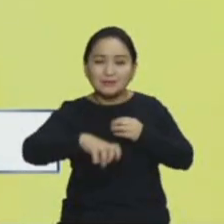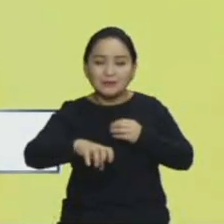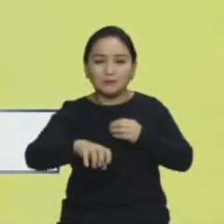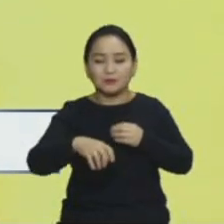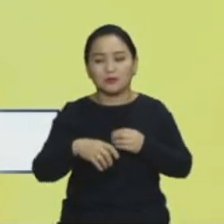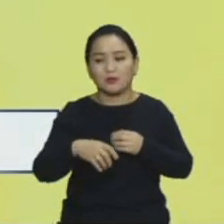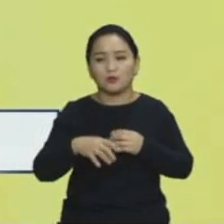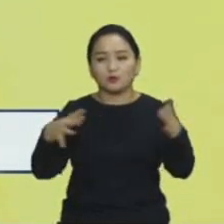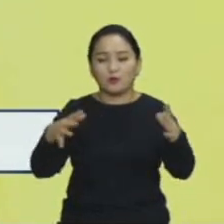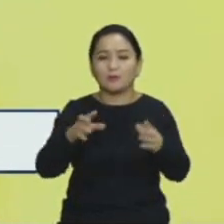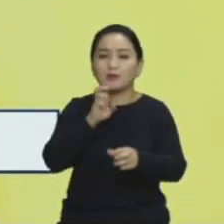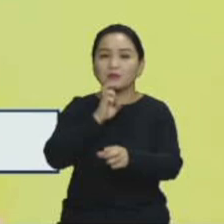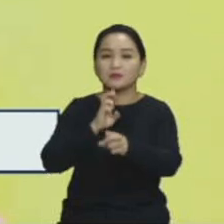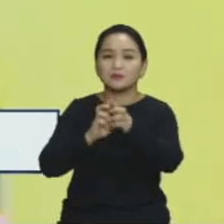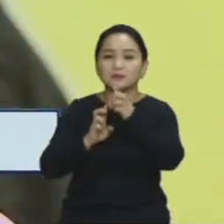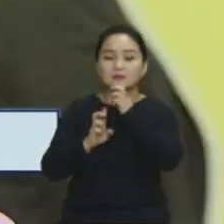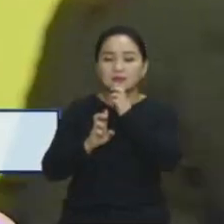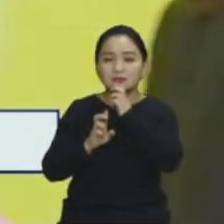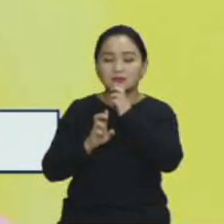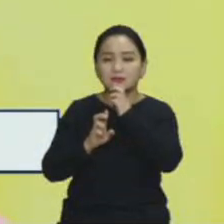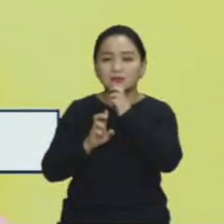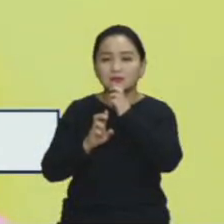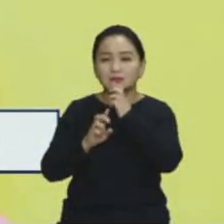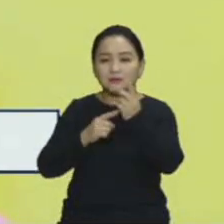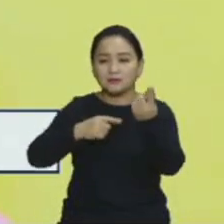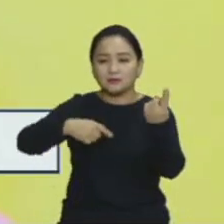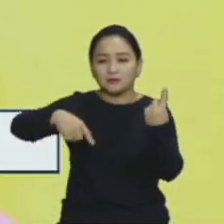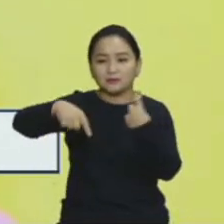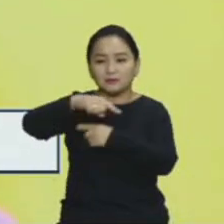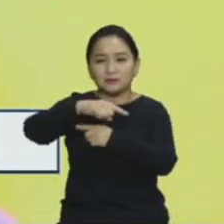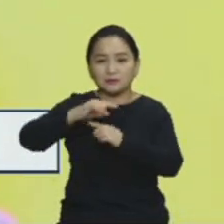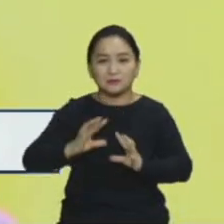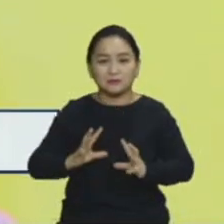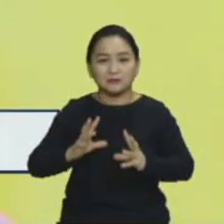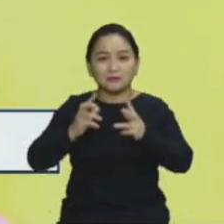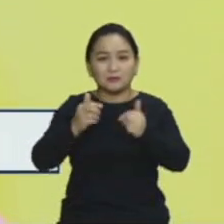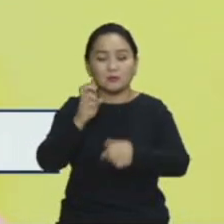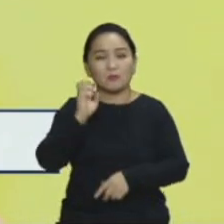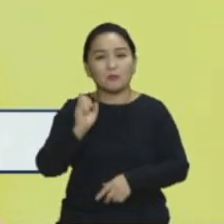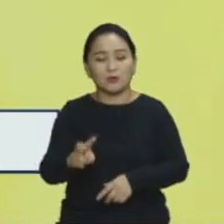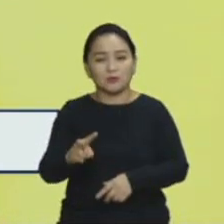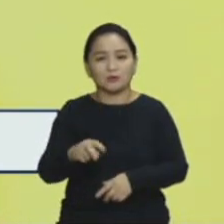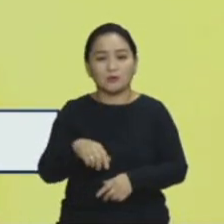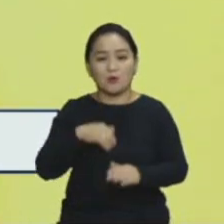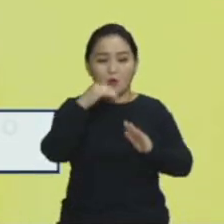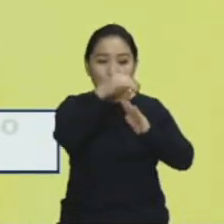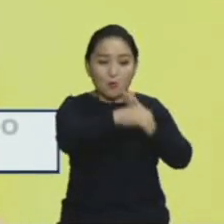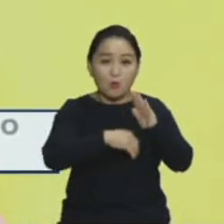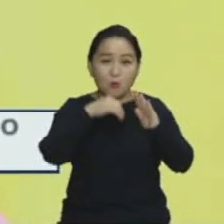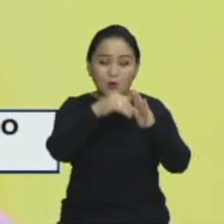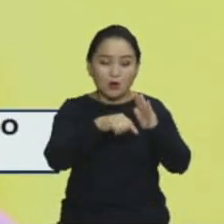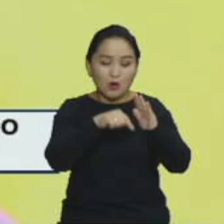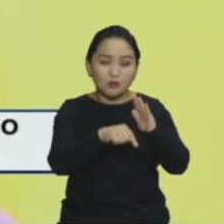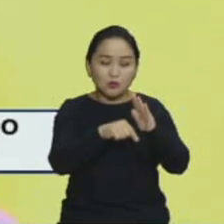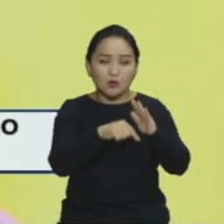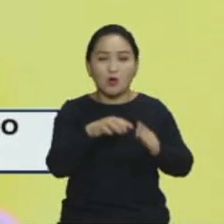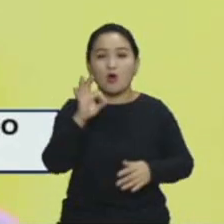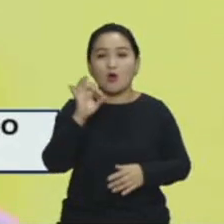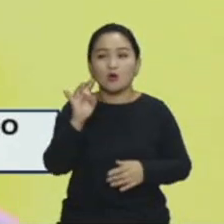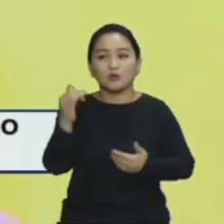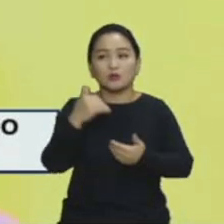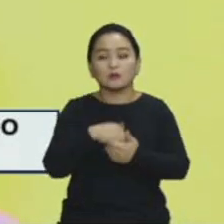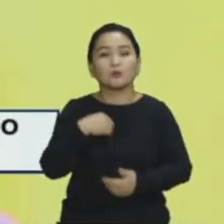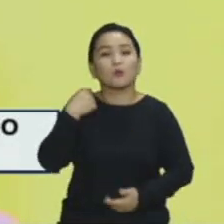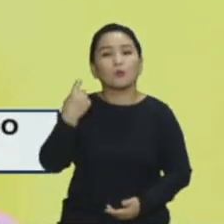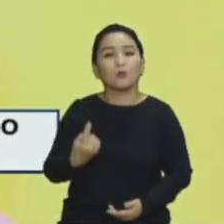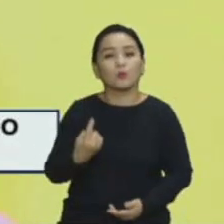эрсдлүүд эргээд цэрэхгүй бол энэ хөө уулархан салбар дээр одоогийн хүлээлт, одоогийн гаргаж байгаа төвшөнд бол